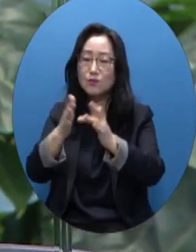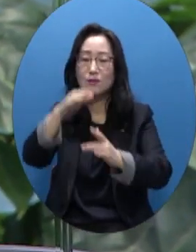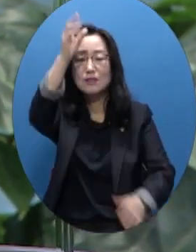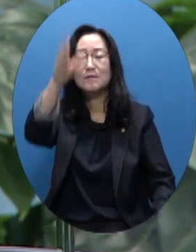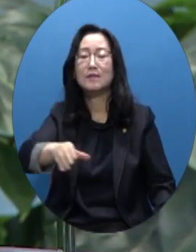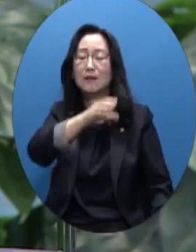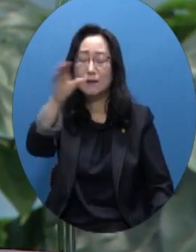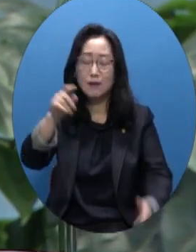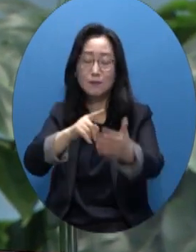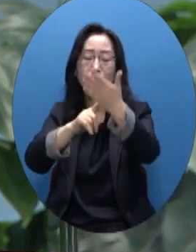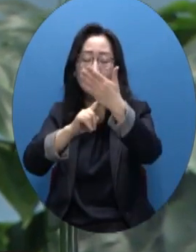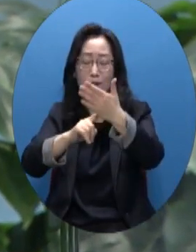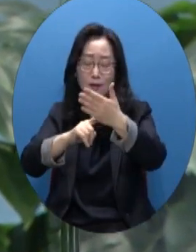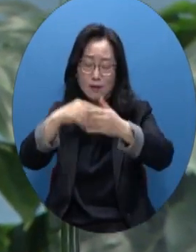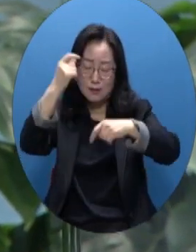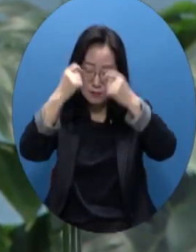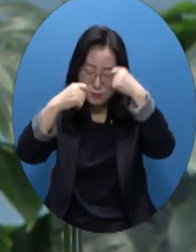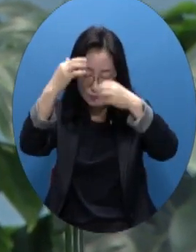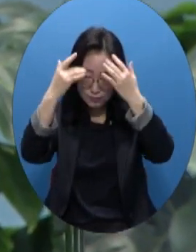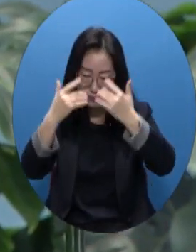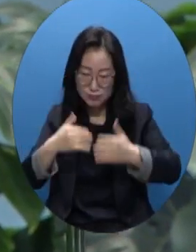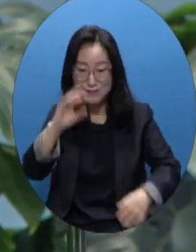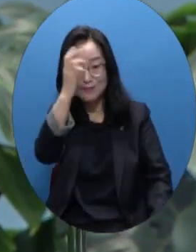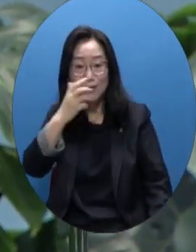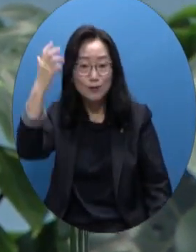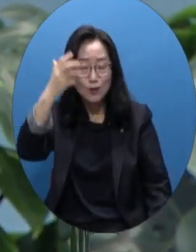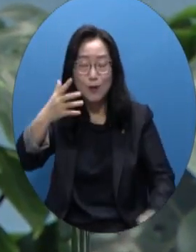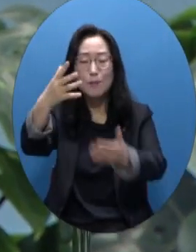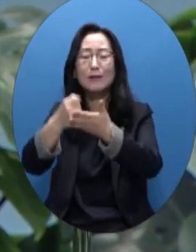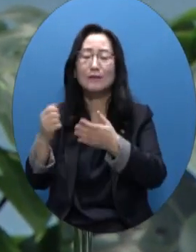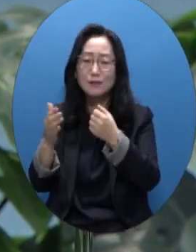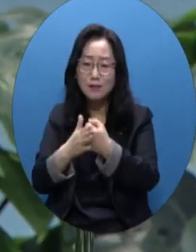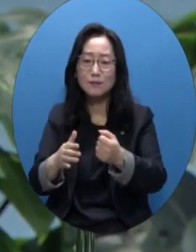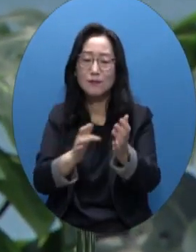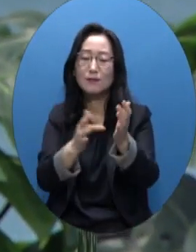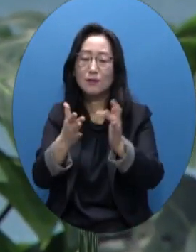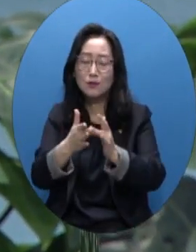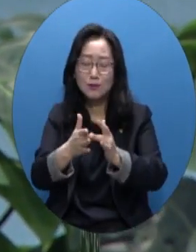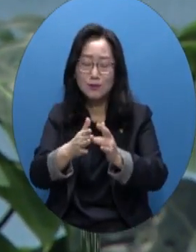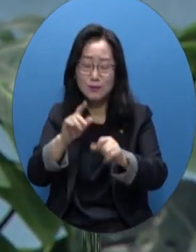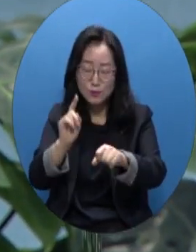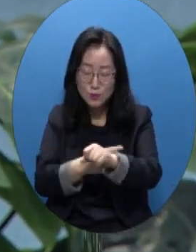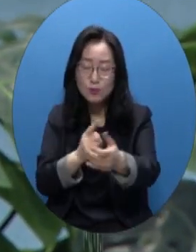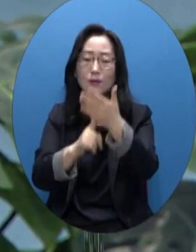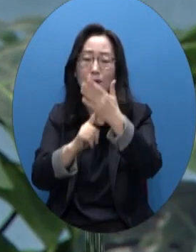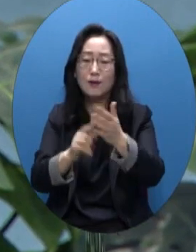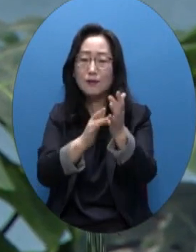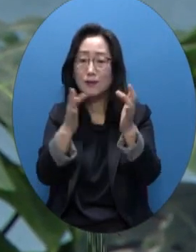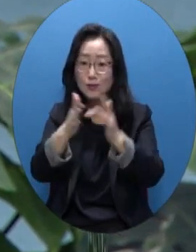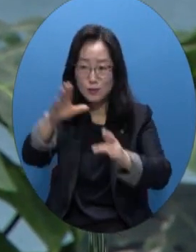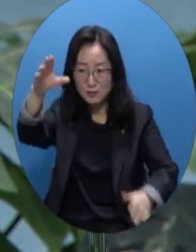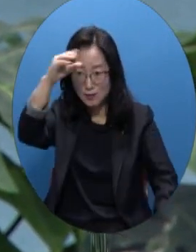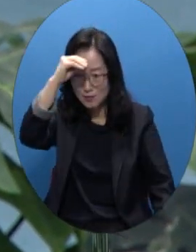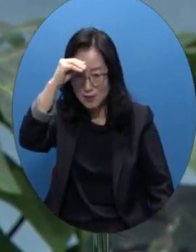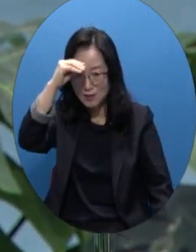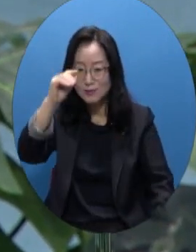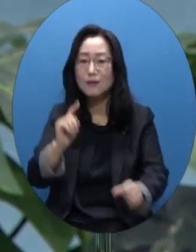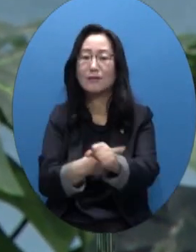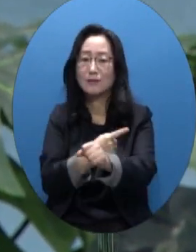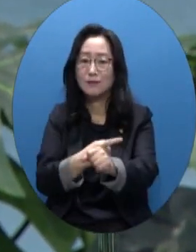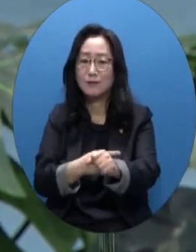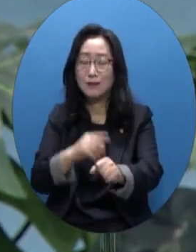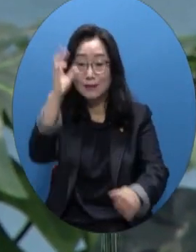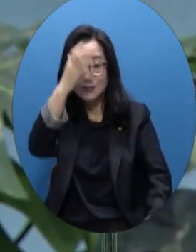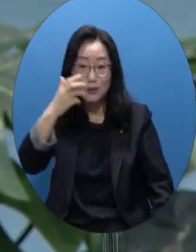생겨나서 울고 또 울었습니다 성의 맛 입은 예수님이 생각나는 것입니다 성의 엄마들은 이심을 잘 망하게 되는 것입니다 성의